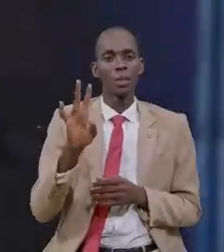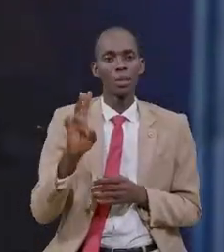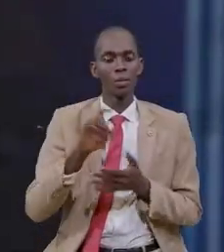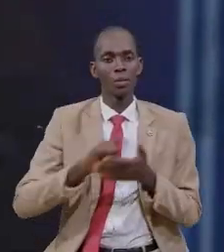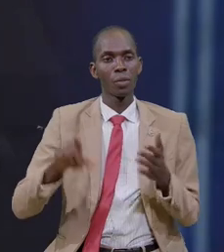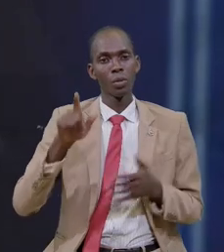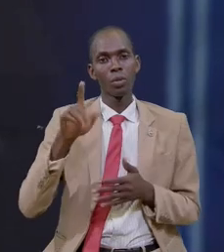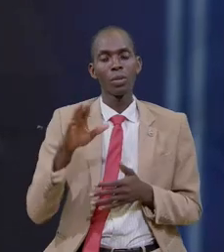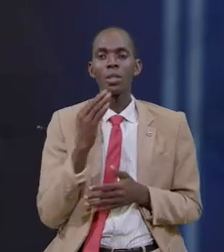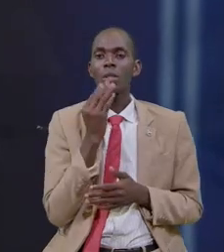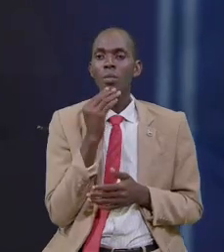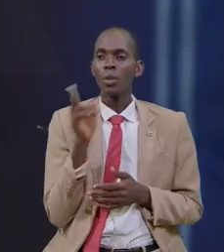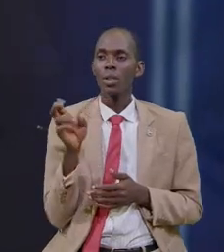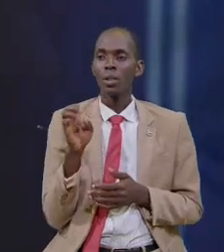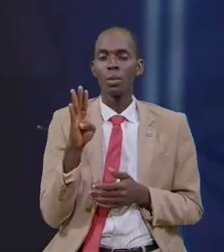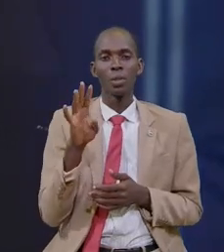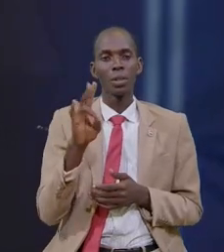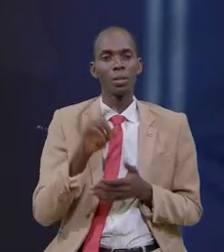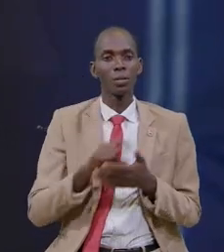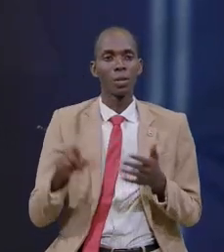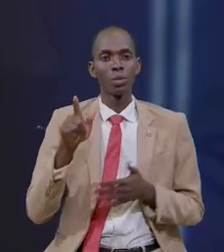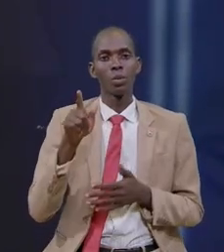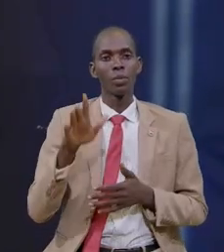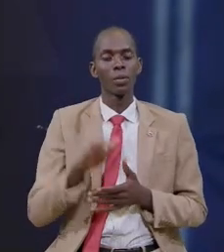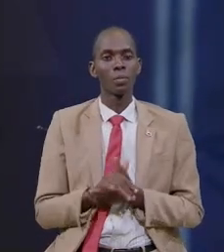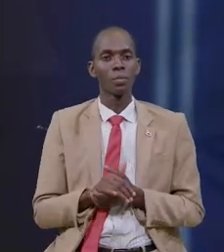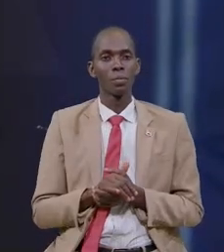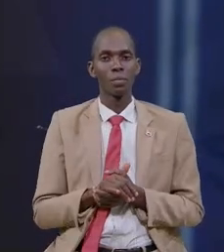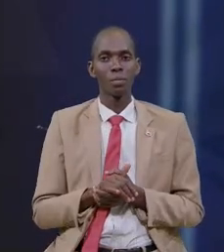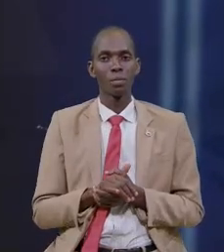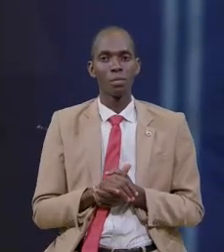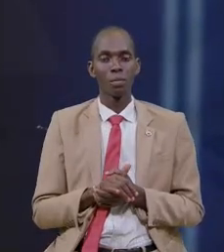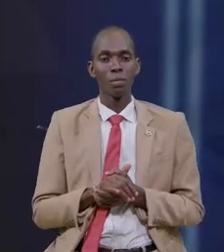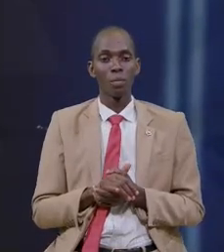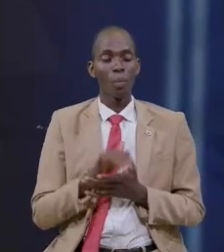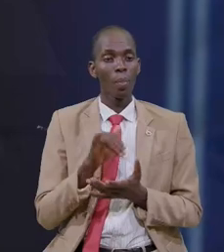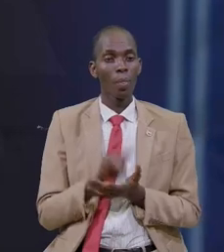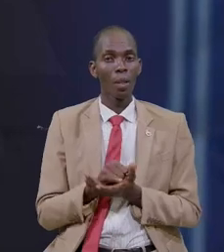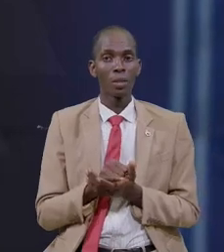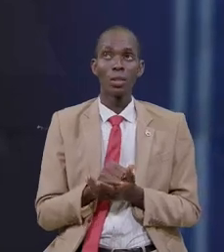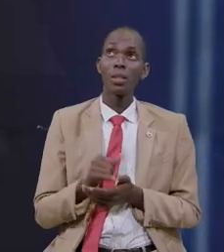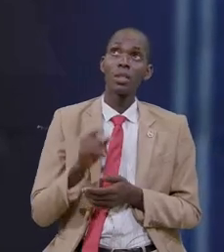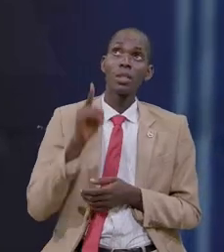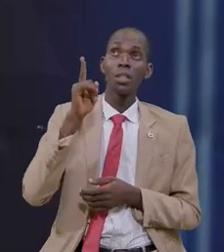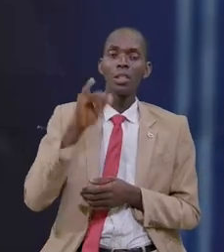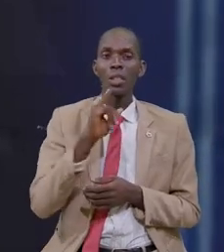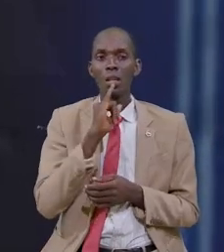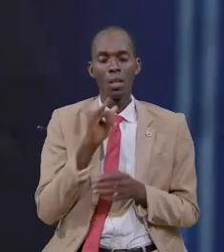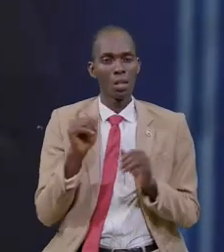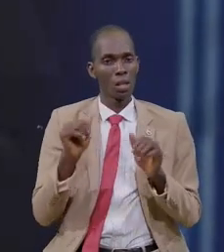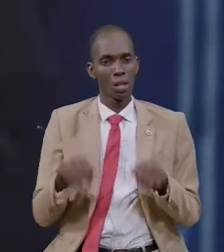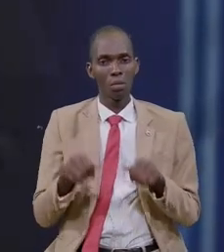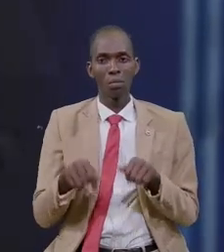verset 25. Hébreux 7, 25. 7, 25, Hébreux.